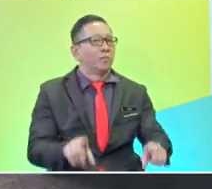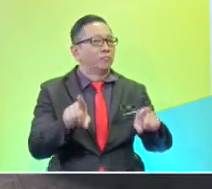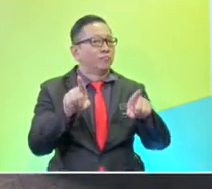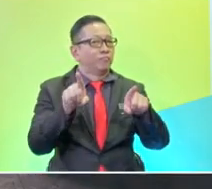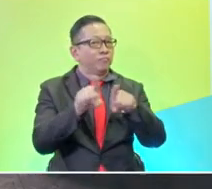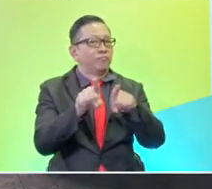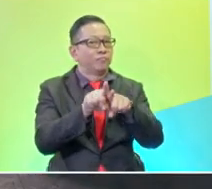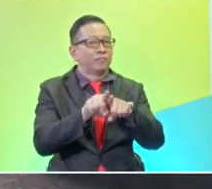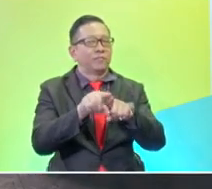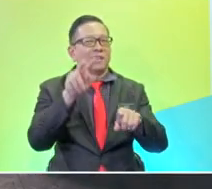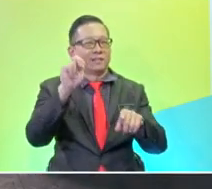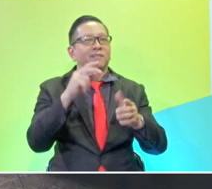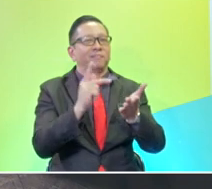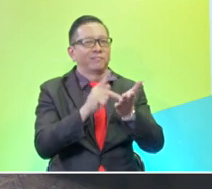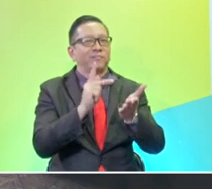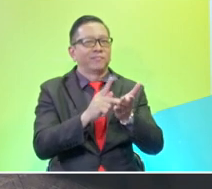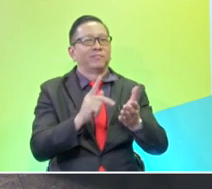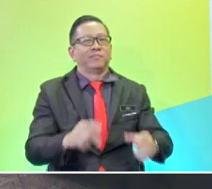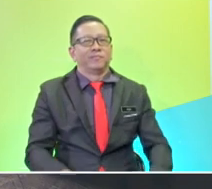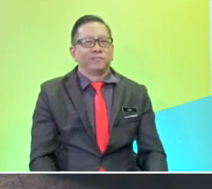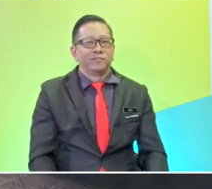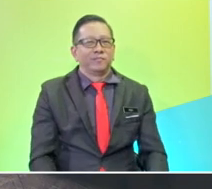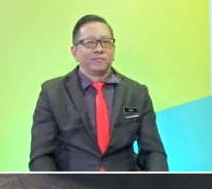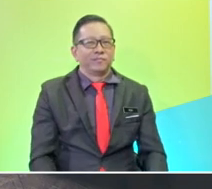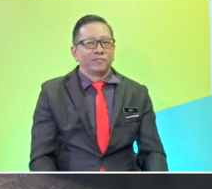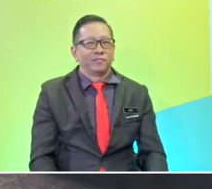lagi kita ke kiri kan sama-sama Oke